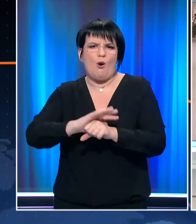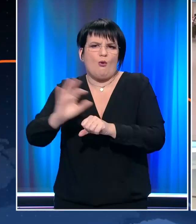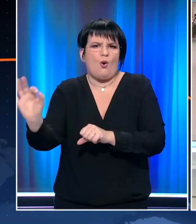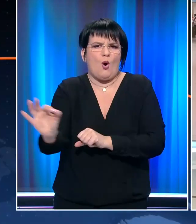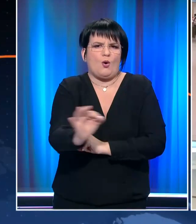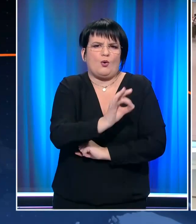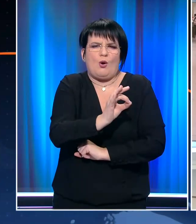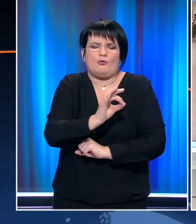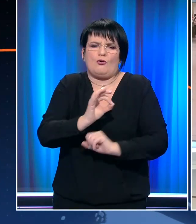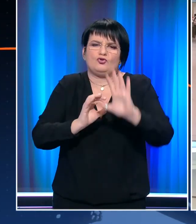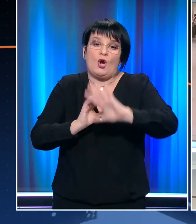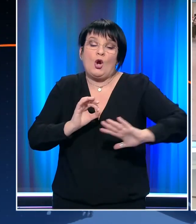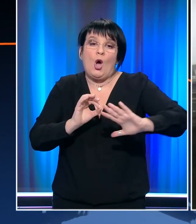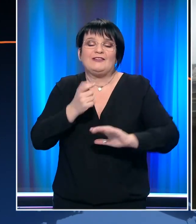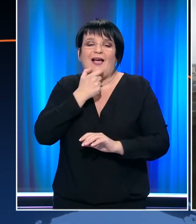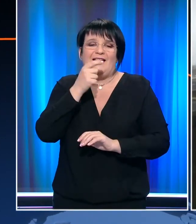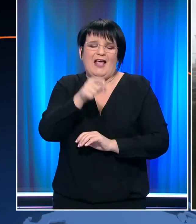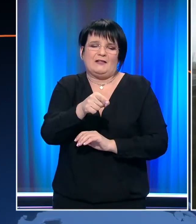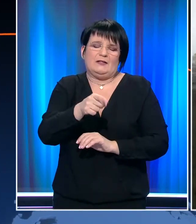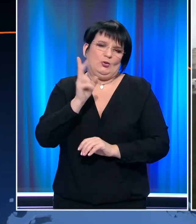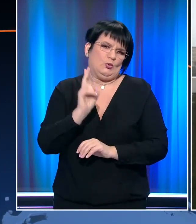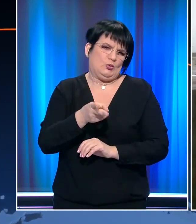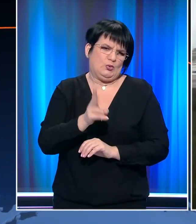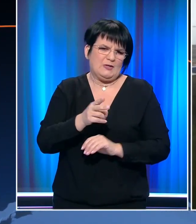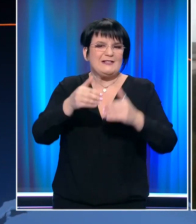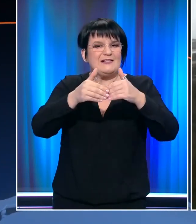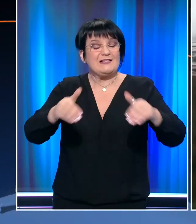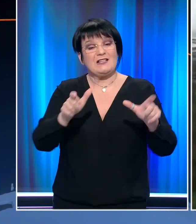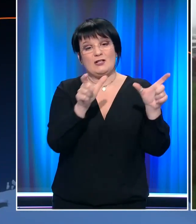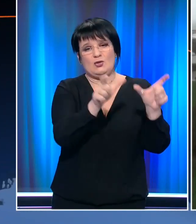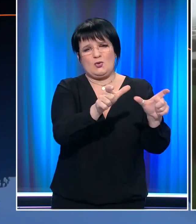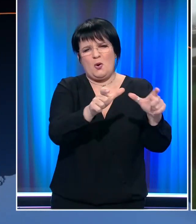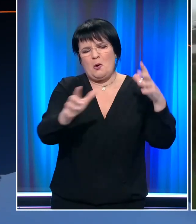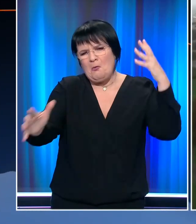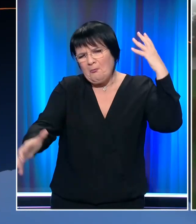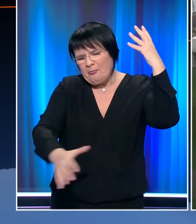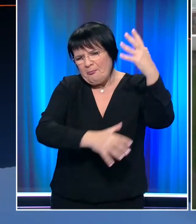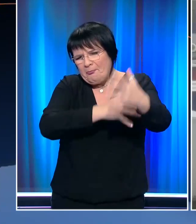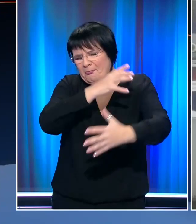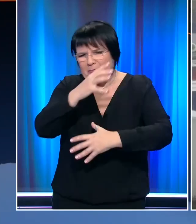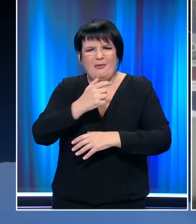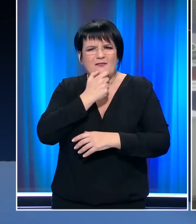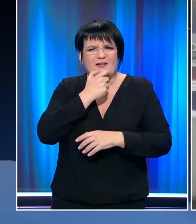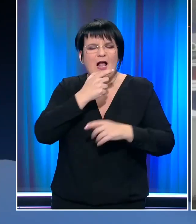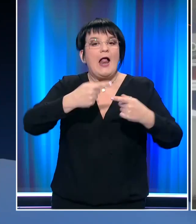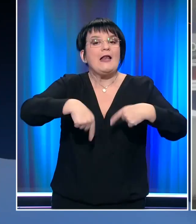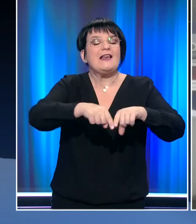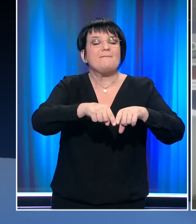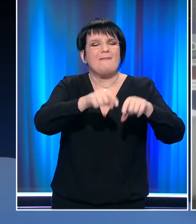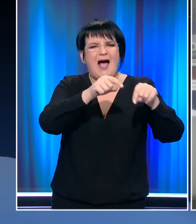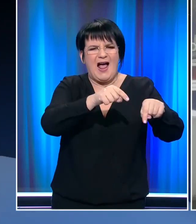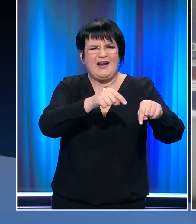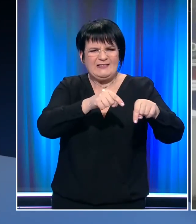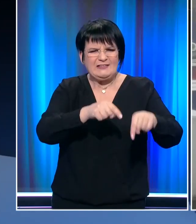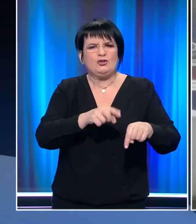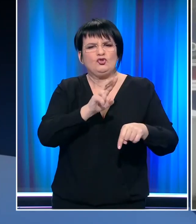that is sweeping across southern England. Το κλείσιμο των σύνορων έχει προκαλέσει το απόλυτο χάος στη Βρετανία. Στο λιμάνι του Ντόβερ, τα φορτηγά